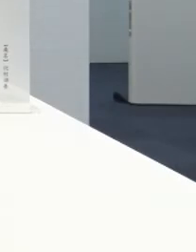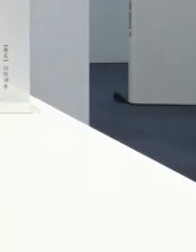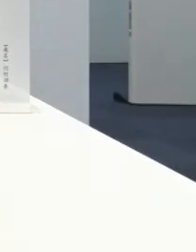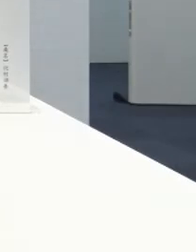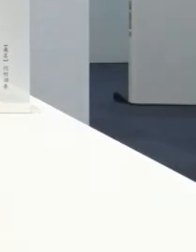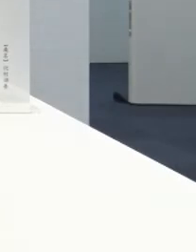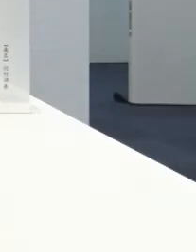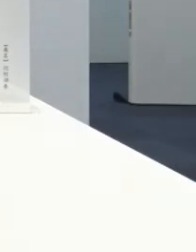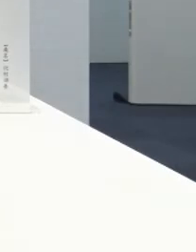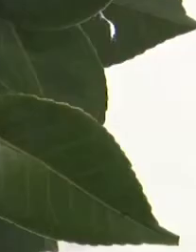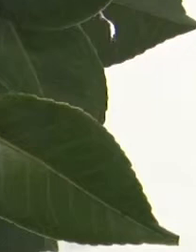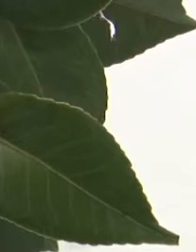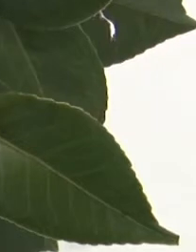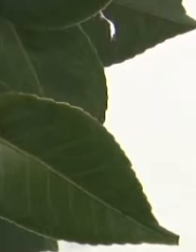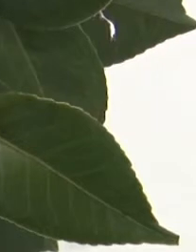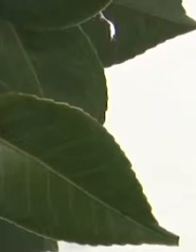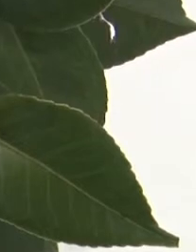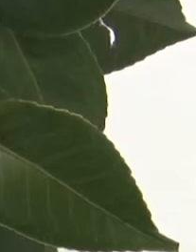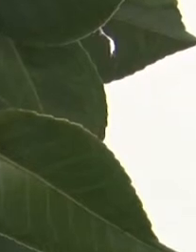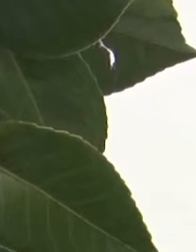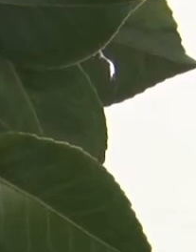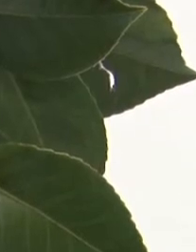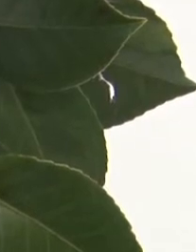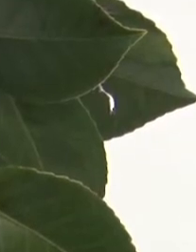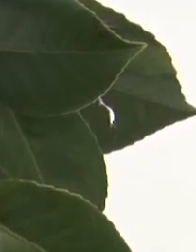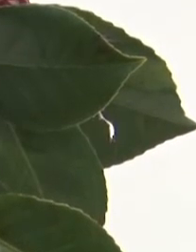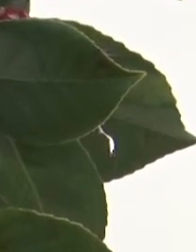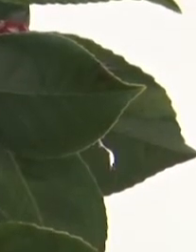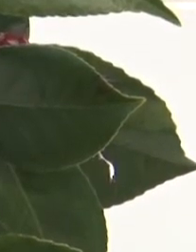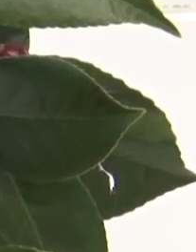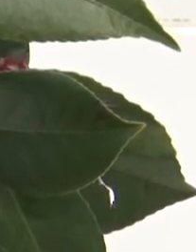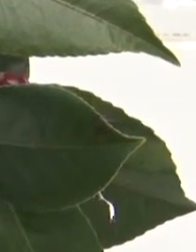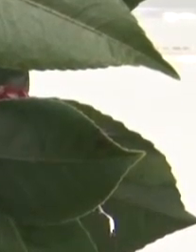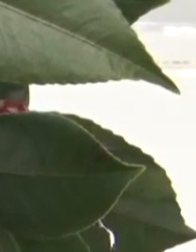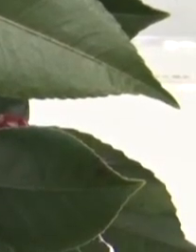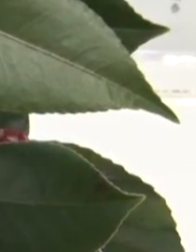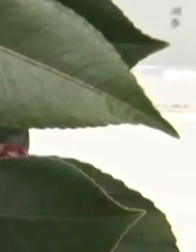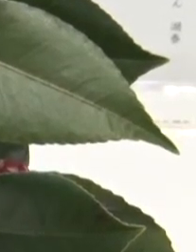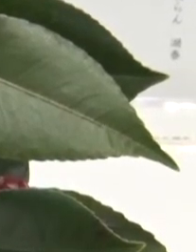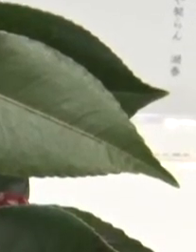meうふふん